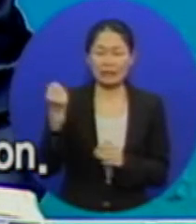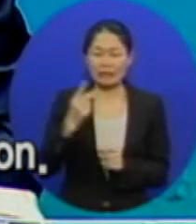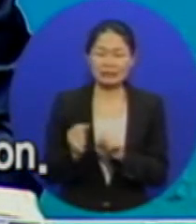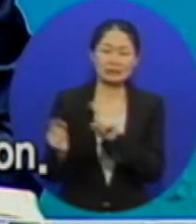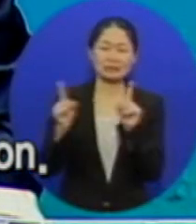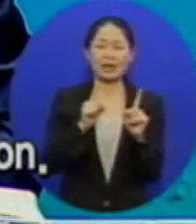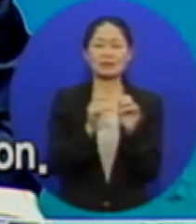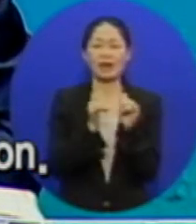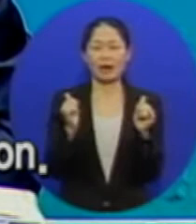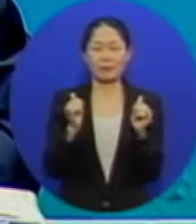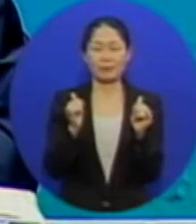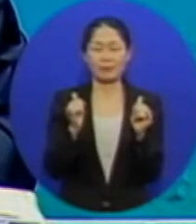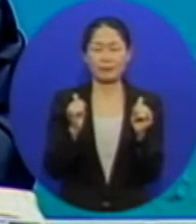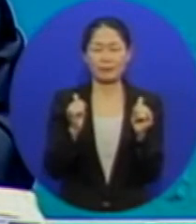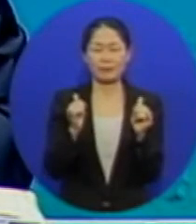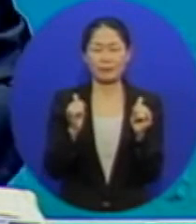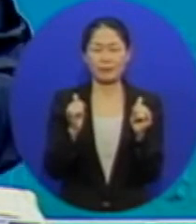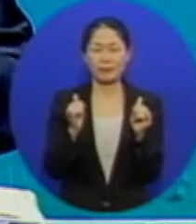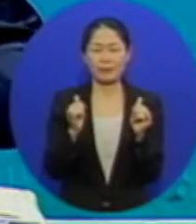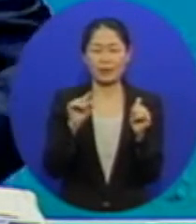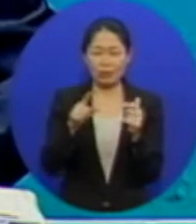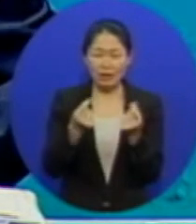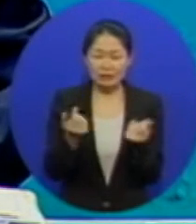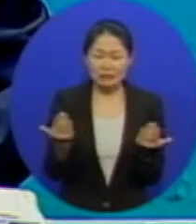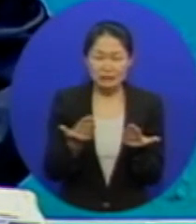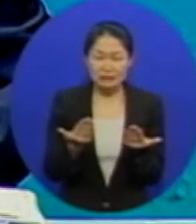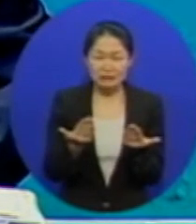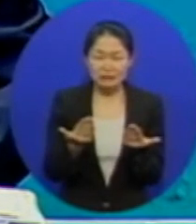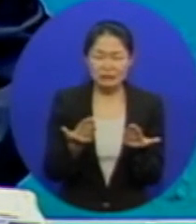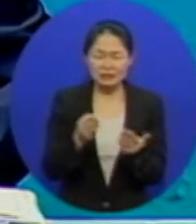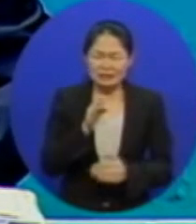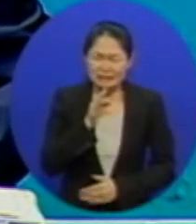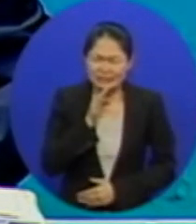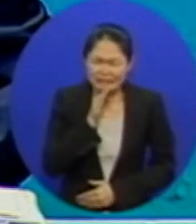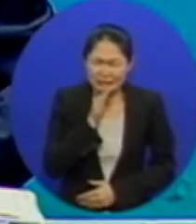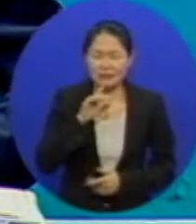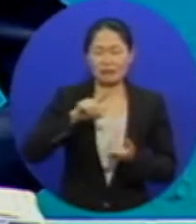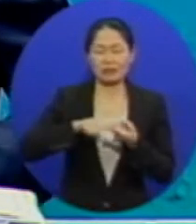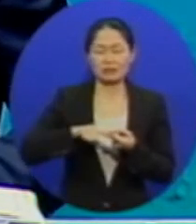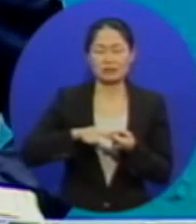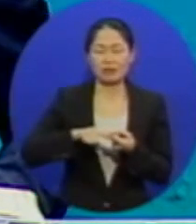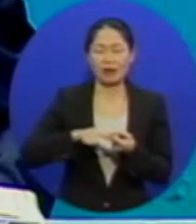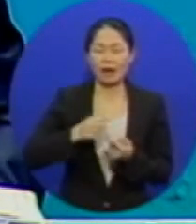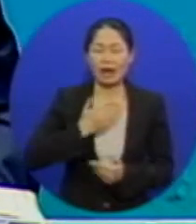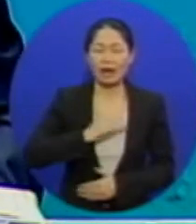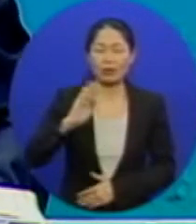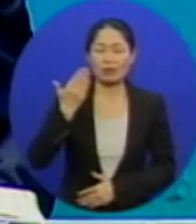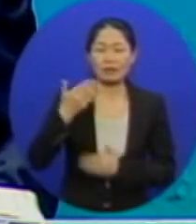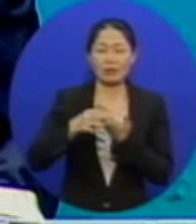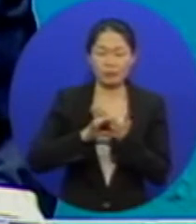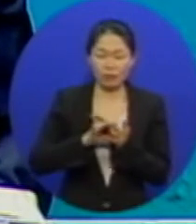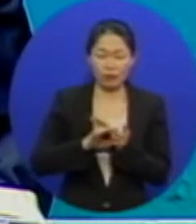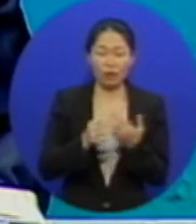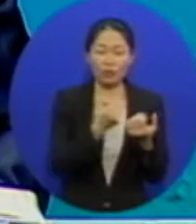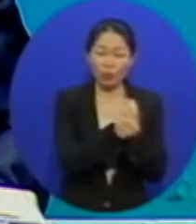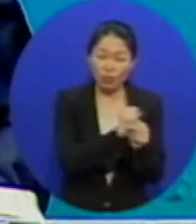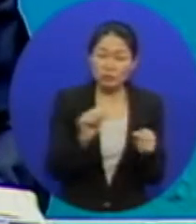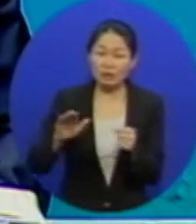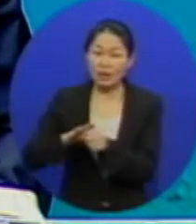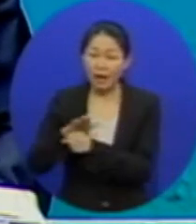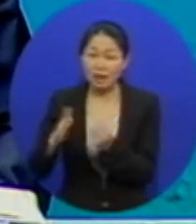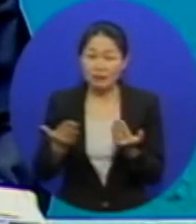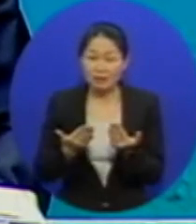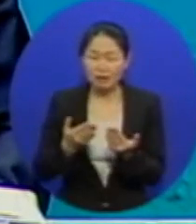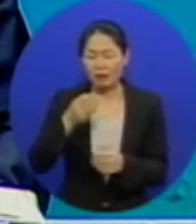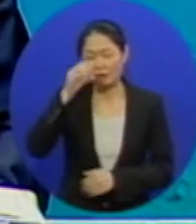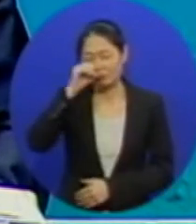사람이에요 그 사실을 정말 안다면 용서하고 사랑하는 것은 그냥